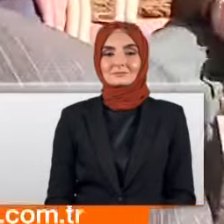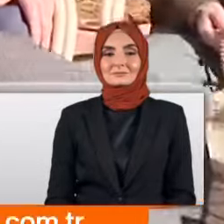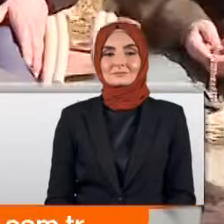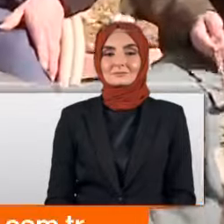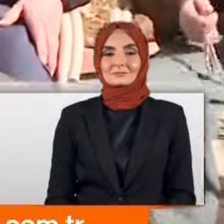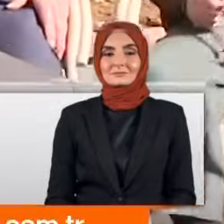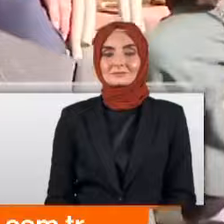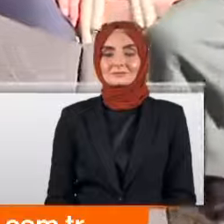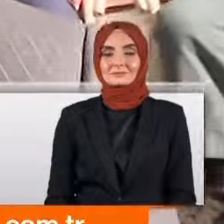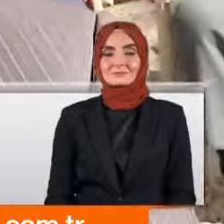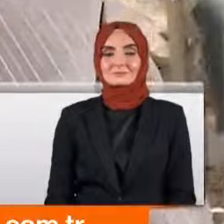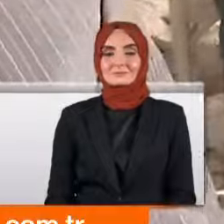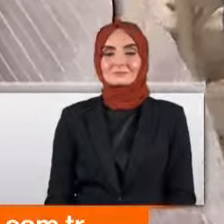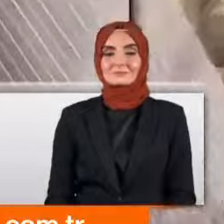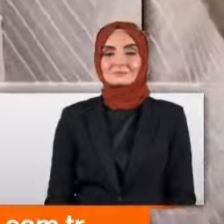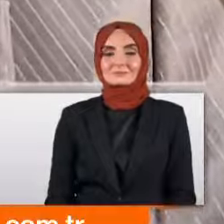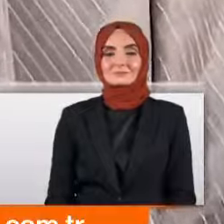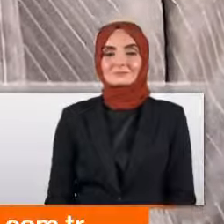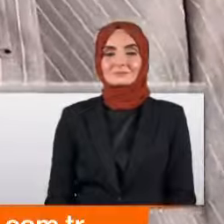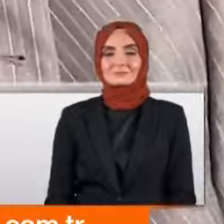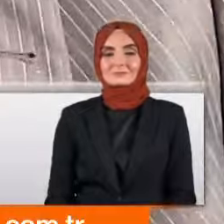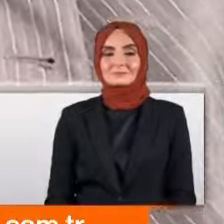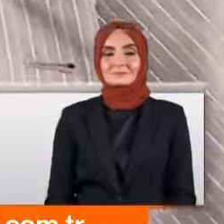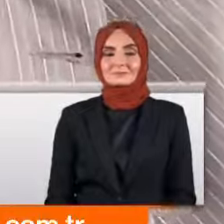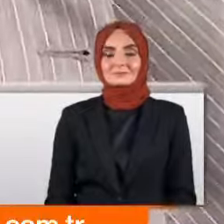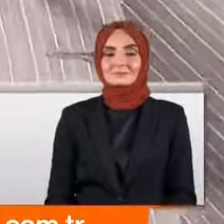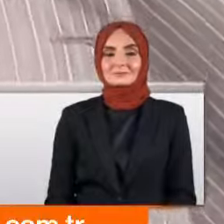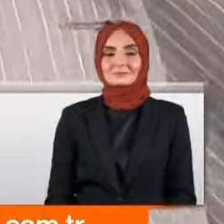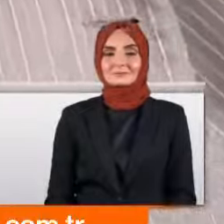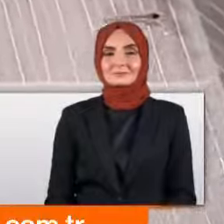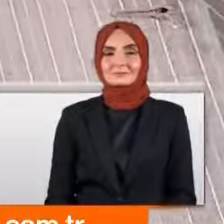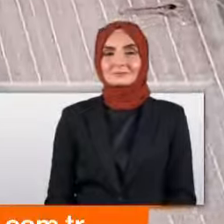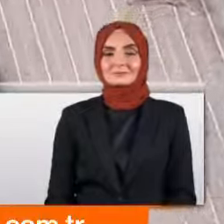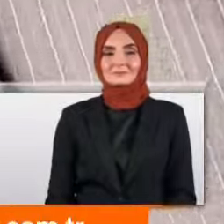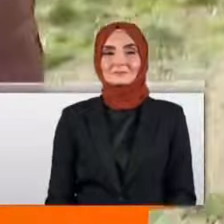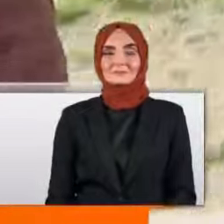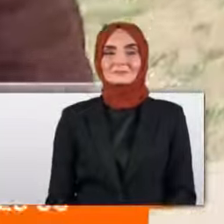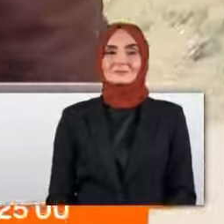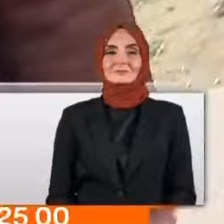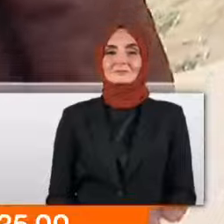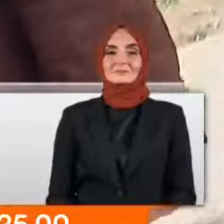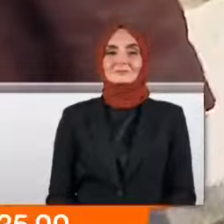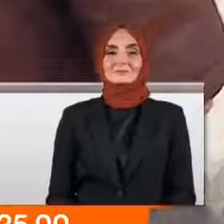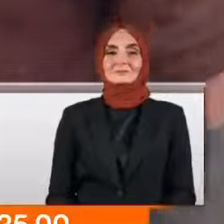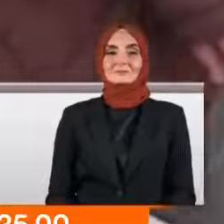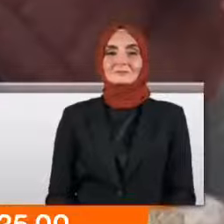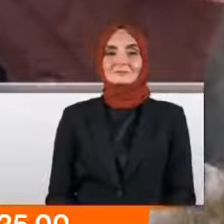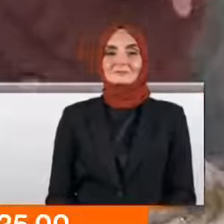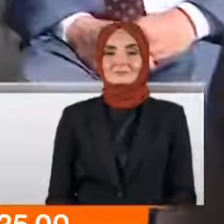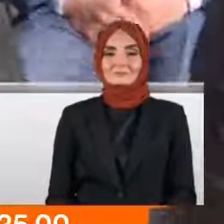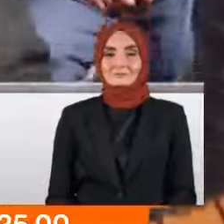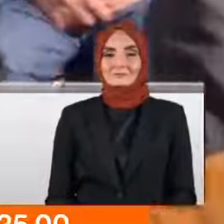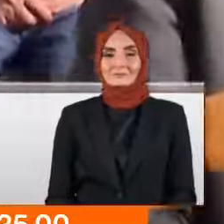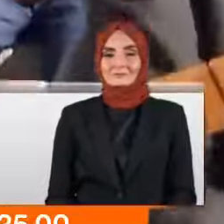üzülüyoruz. Erik dalı gevrektir, erik dalı gevrektir. Hamurum değmeye